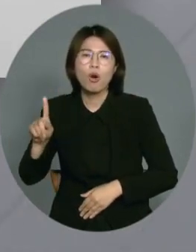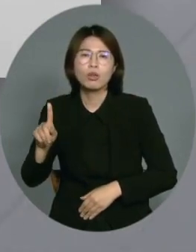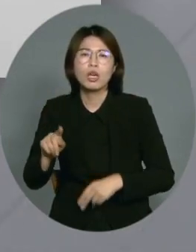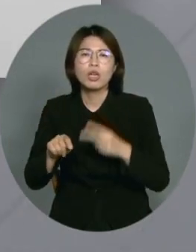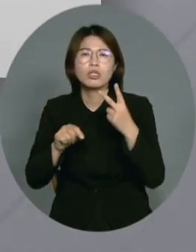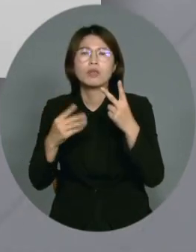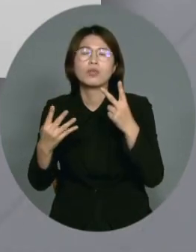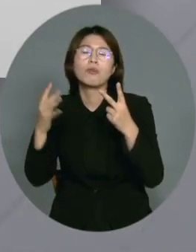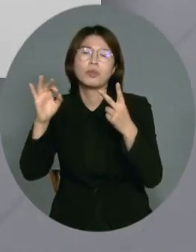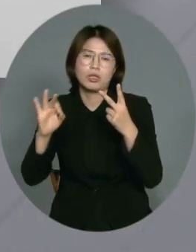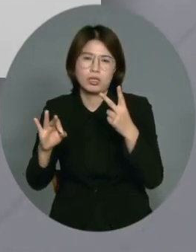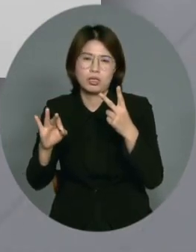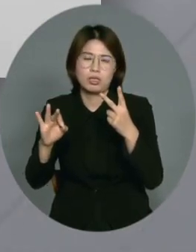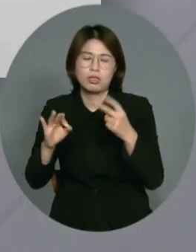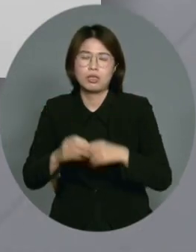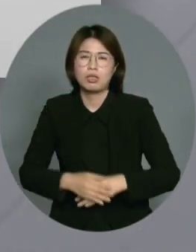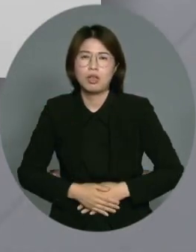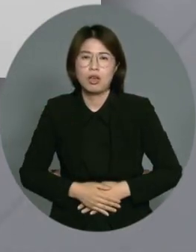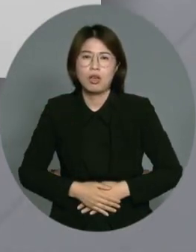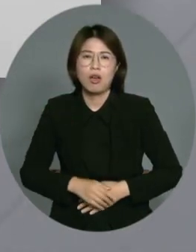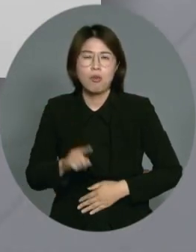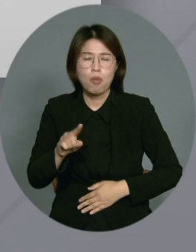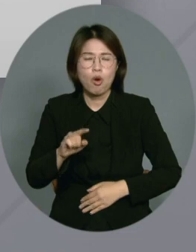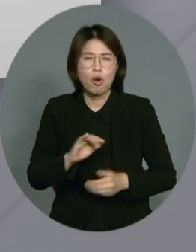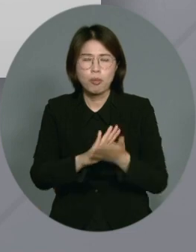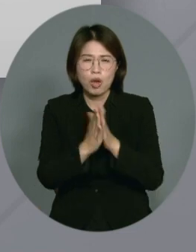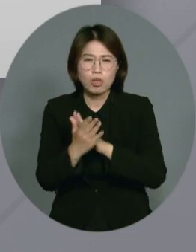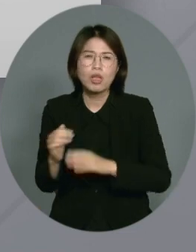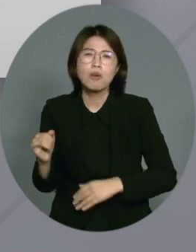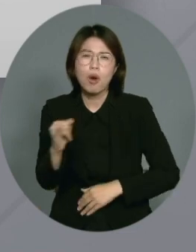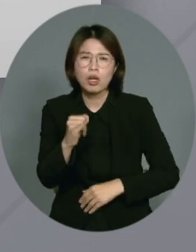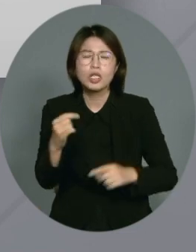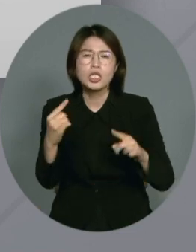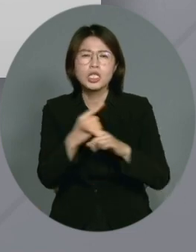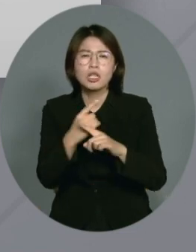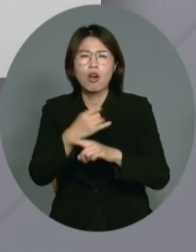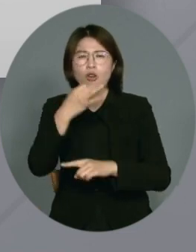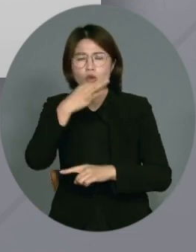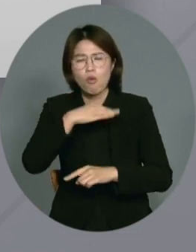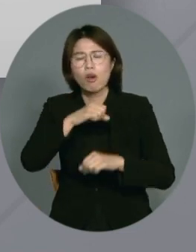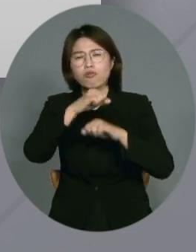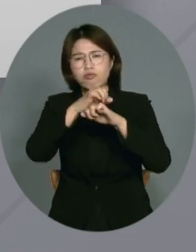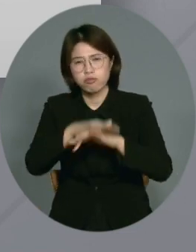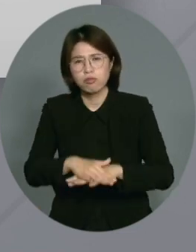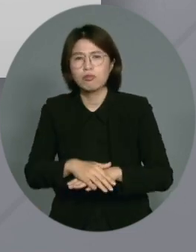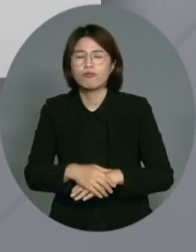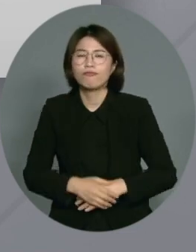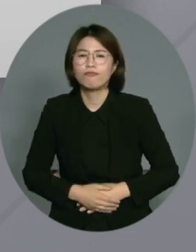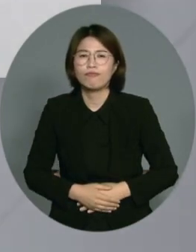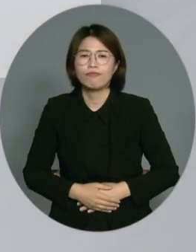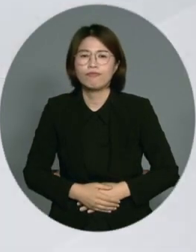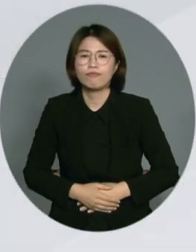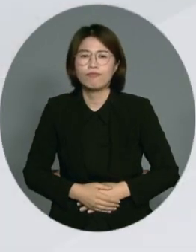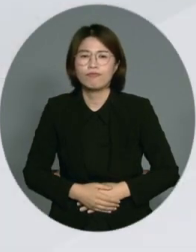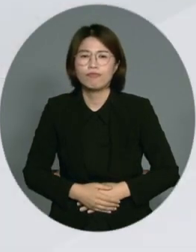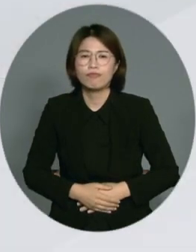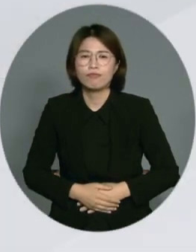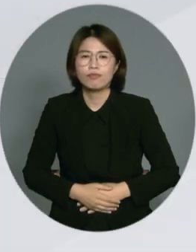2.4%입니다 문제는 이들 변이 바이러스가 치료 효과를 무력화시키고 있다는데 있습니다